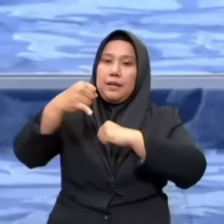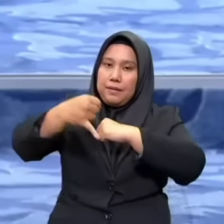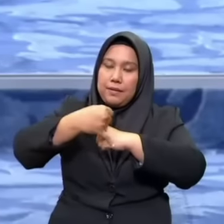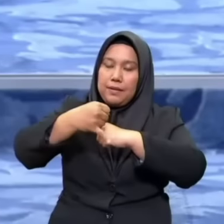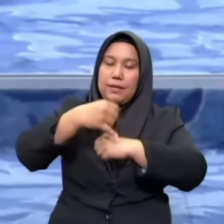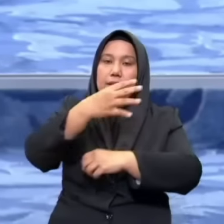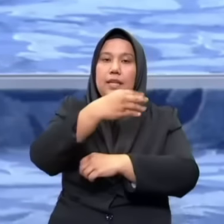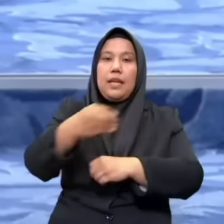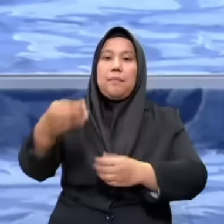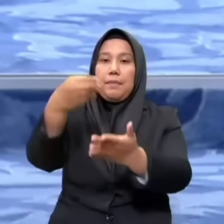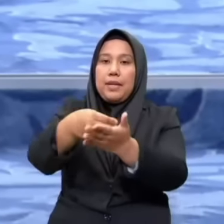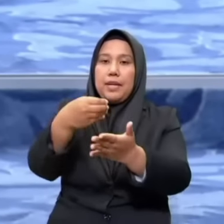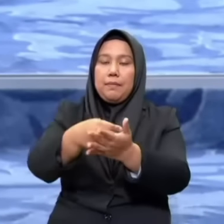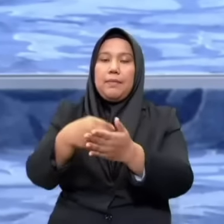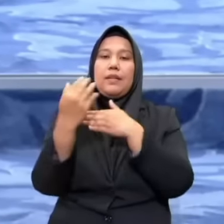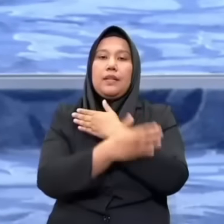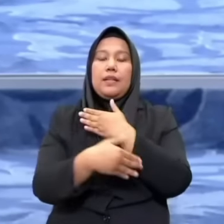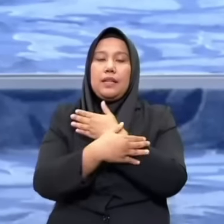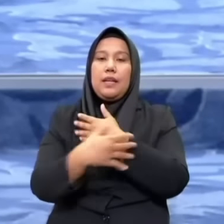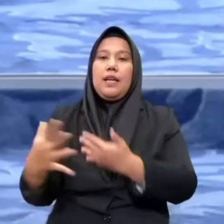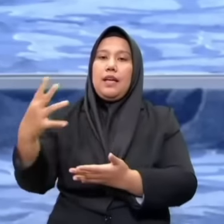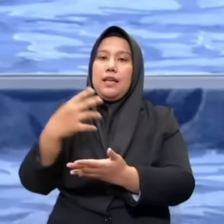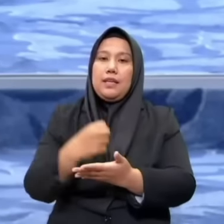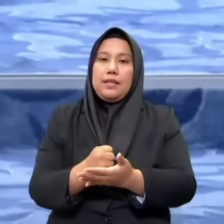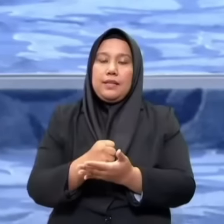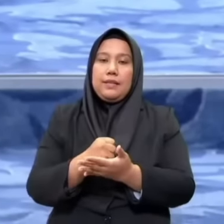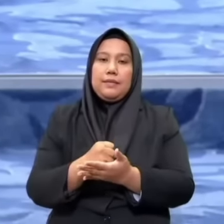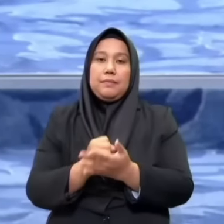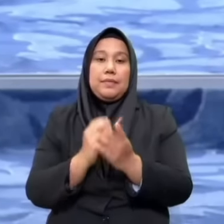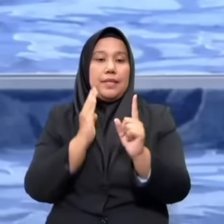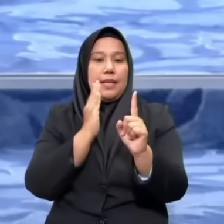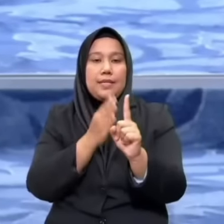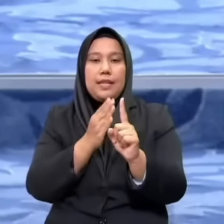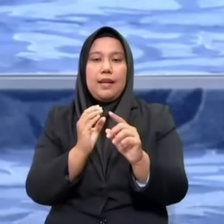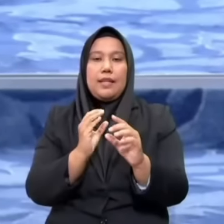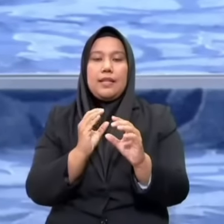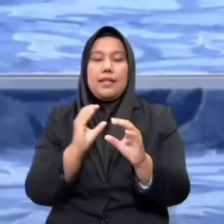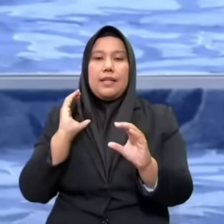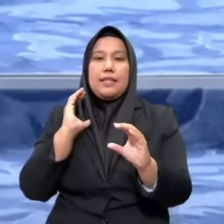dan pendapatan negara, baik hasil dan juga penjimatan dari segi penyasaran subsidi.